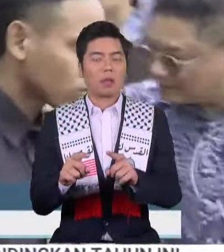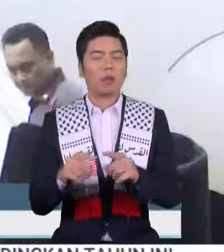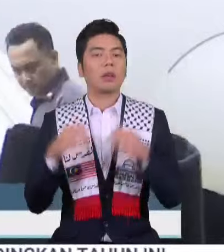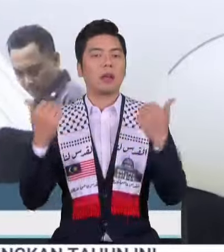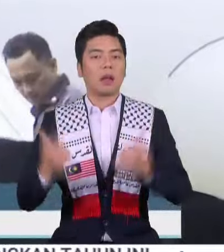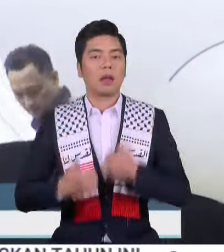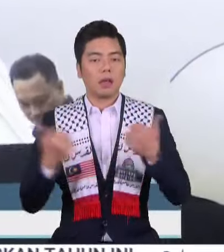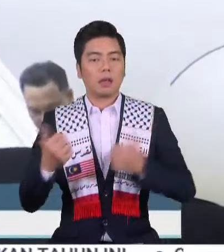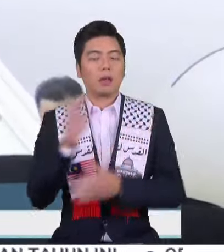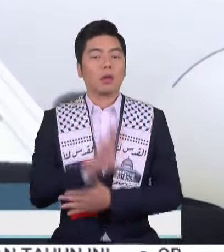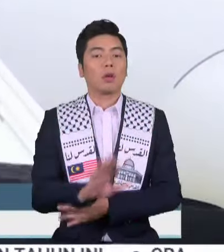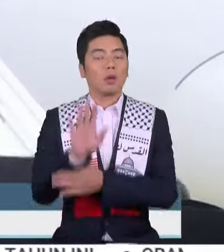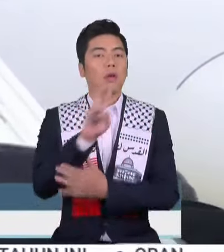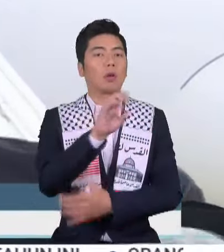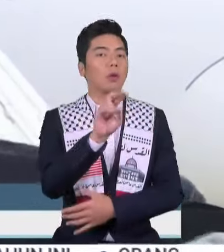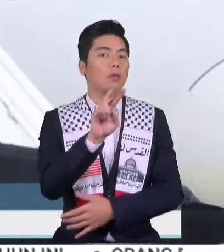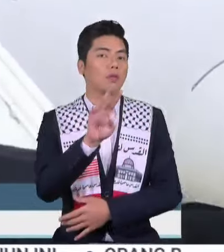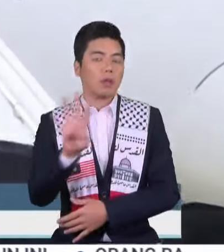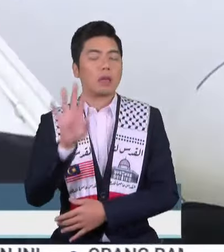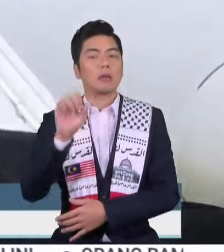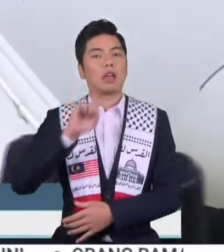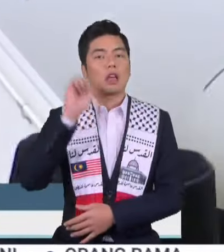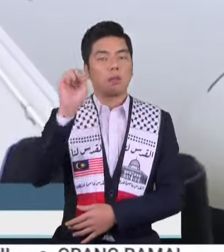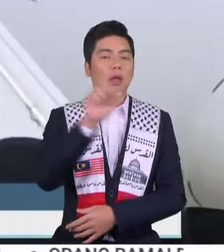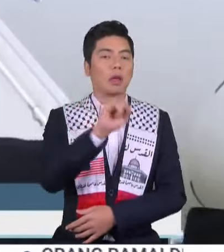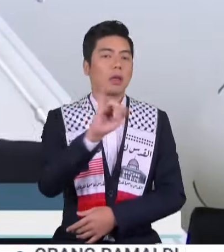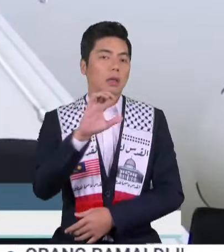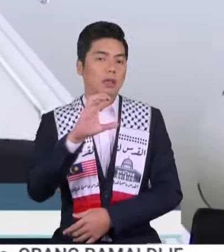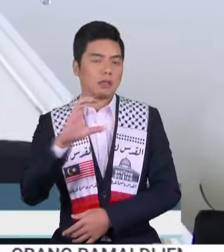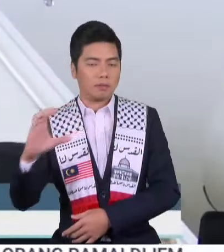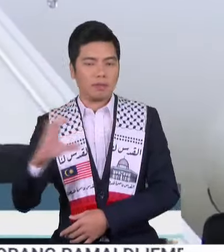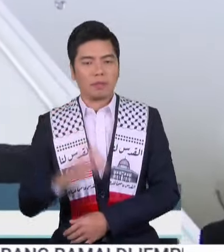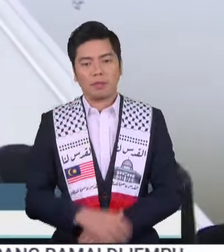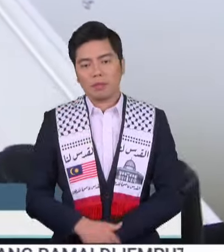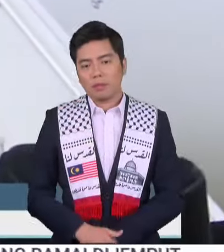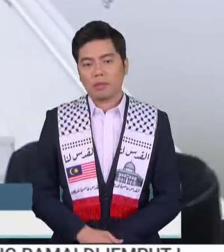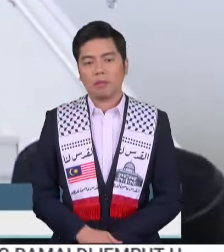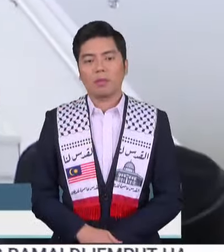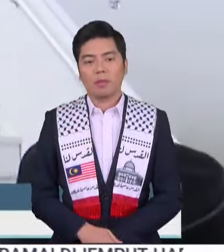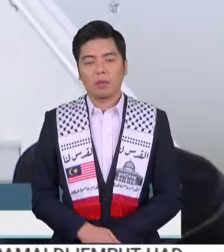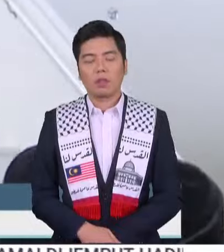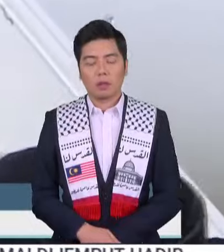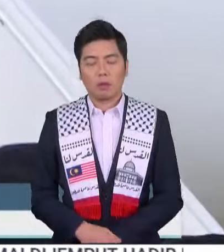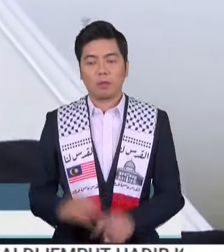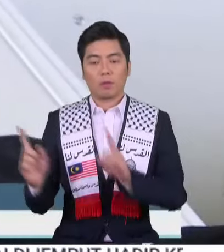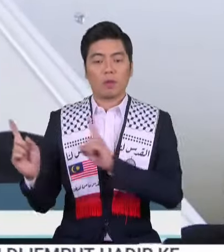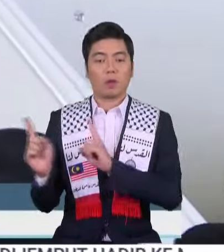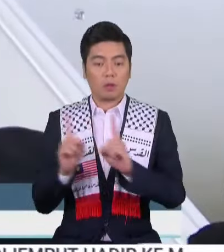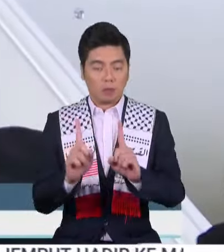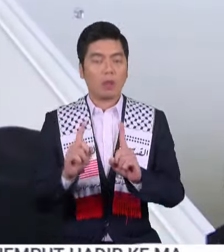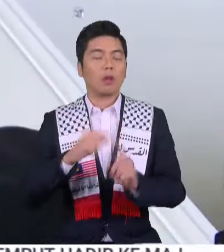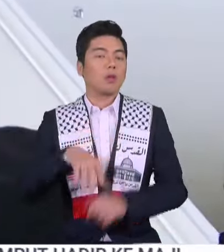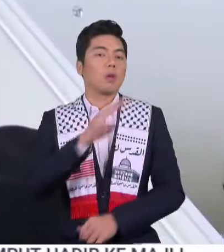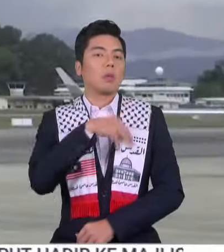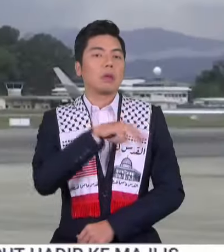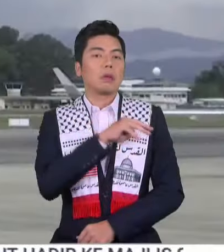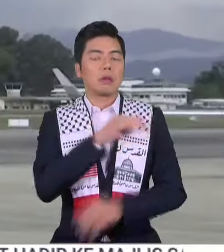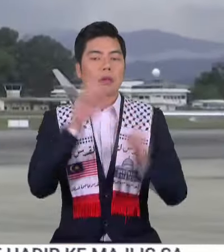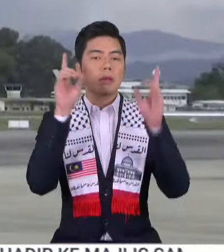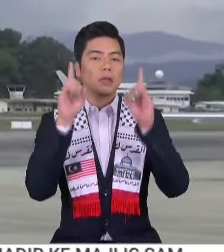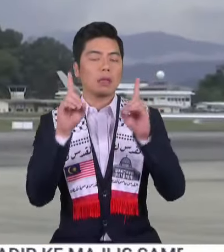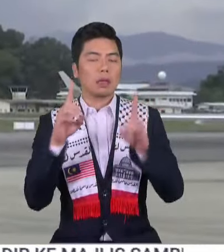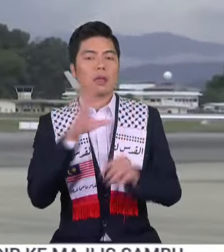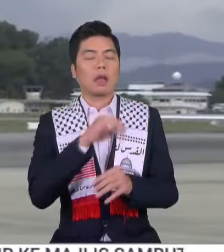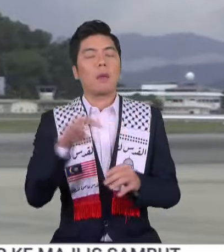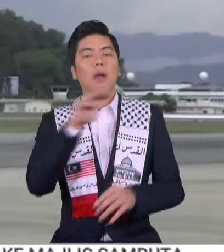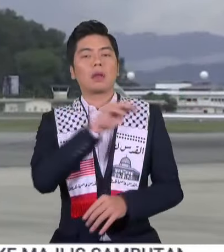kebangsaan di Pusat Konvensyen Antarabangsa Sabah SICC. Mengiringi beliau, Menteri Pendidikan Fadlina Siddiq